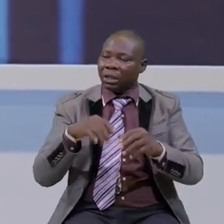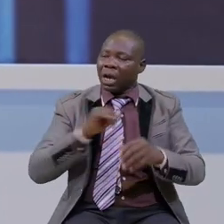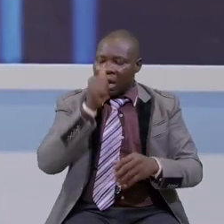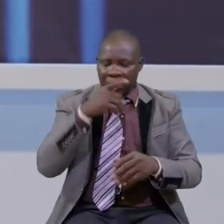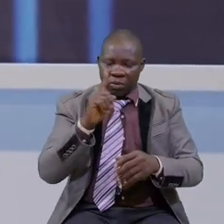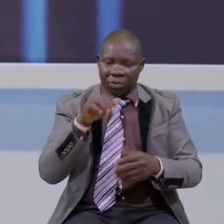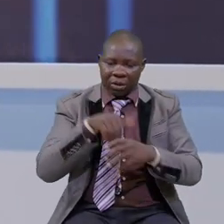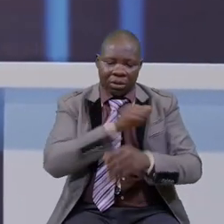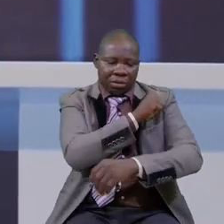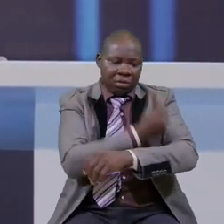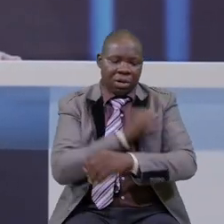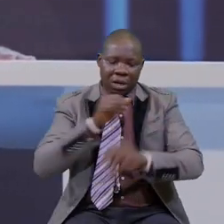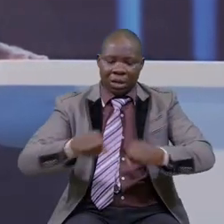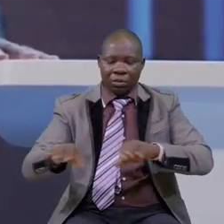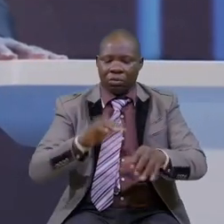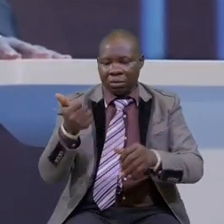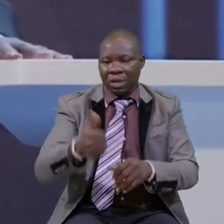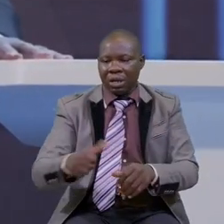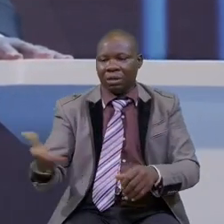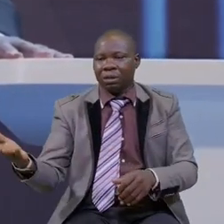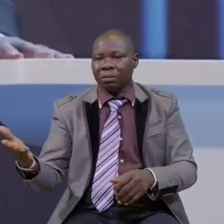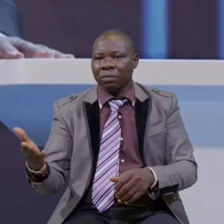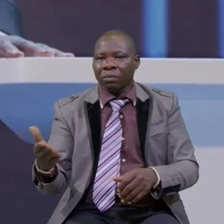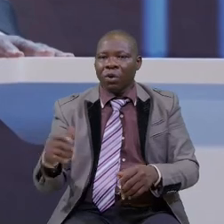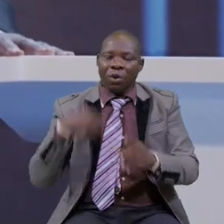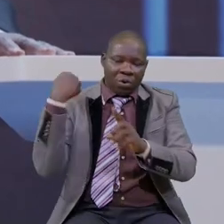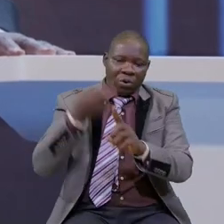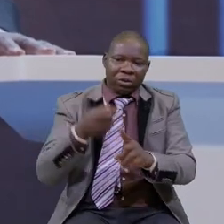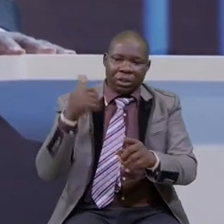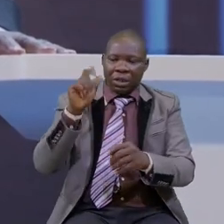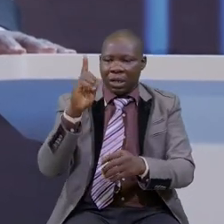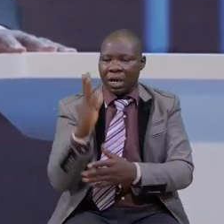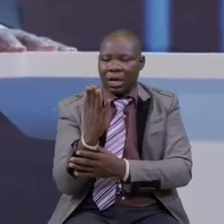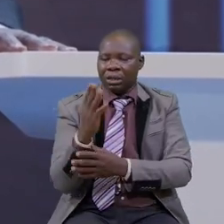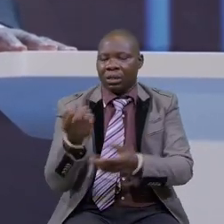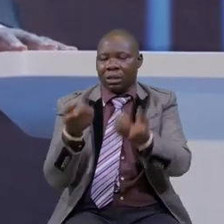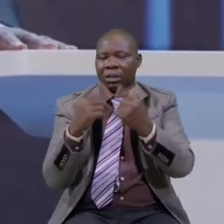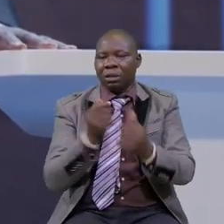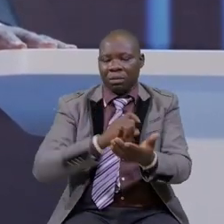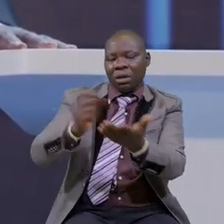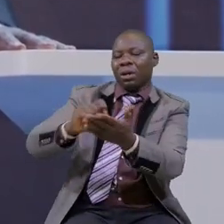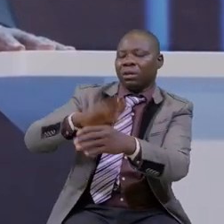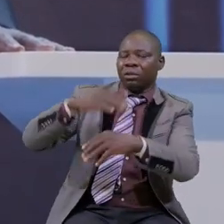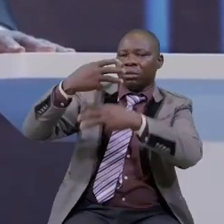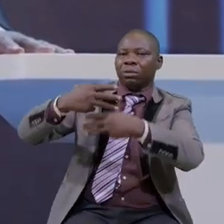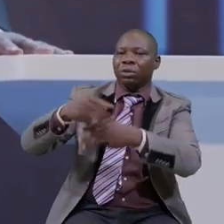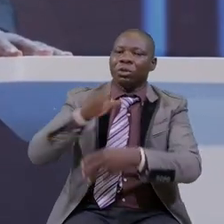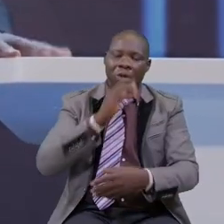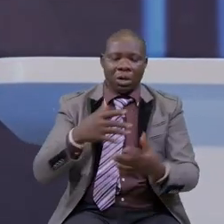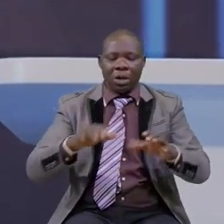que la main est venue. Vous connaissez l'histoire, compter, peser et trouver